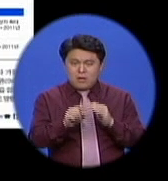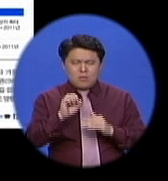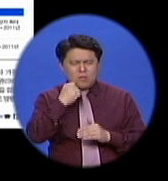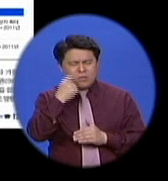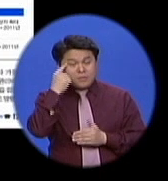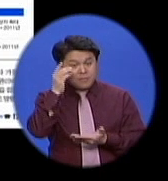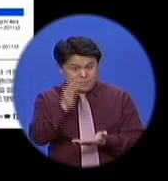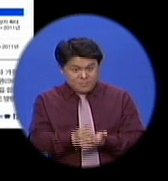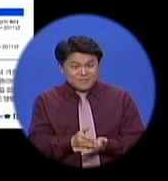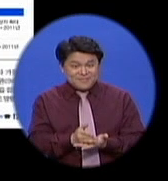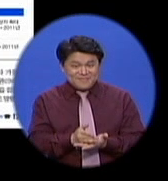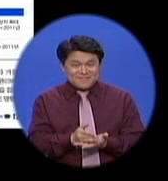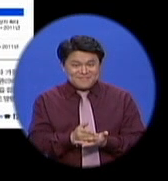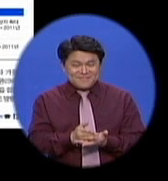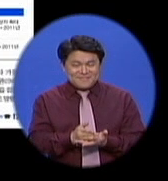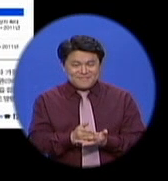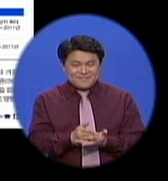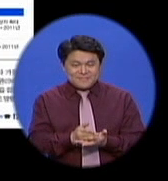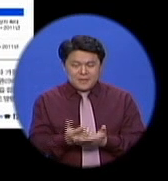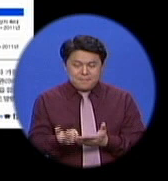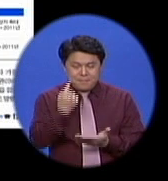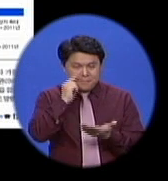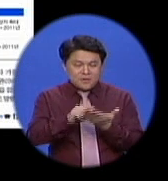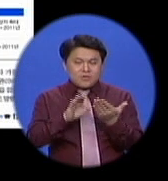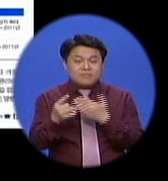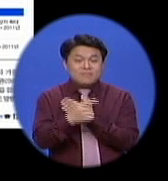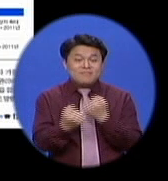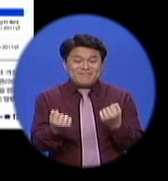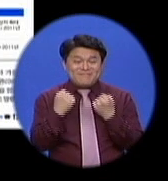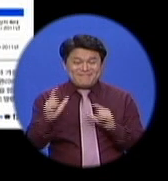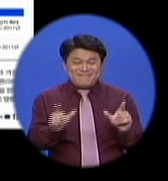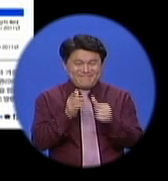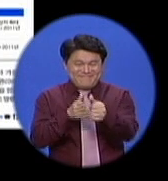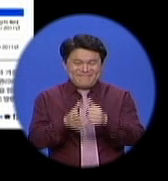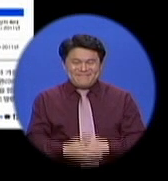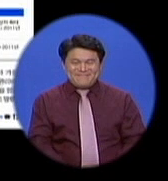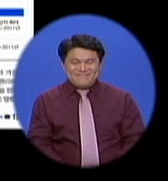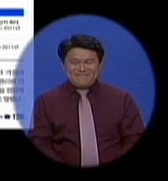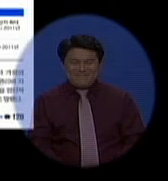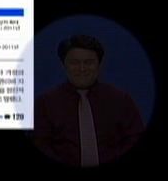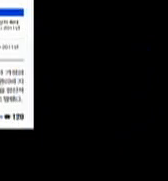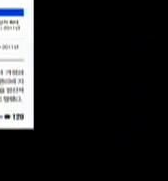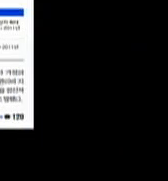방문을 어려워하지 마시고 조기 발견으로 건강한 삶 되찾으세요.